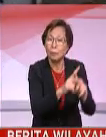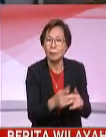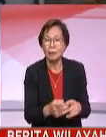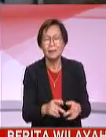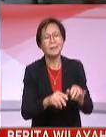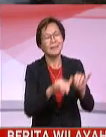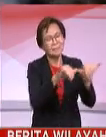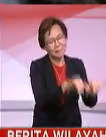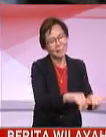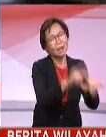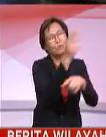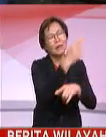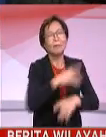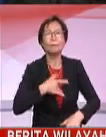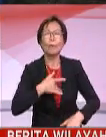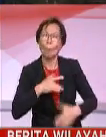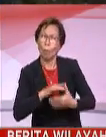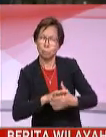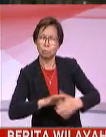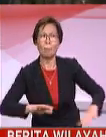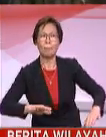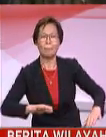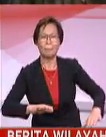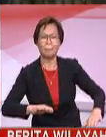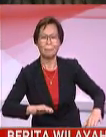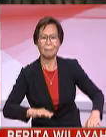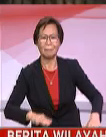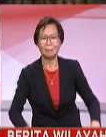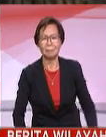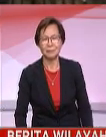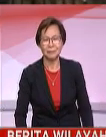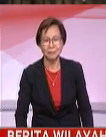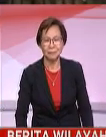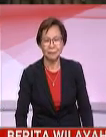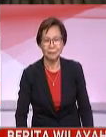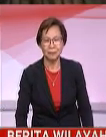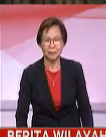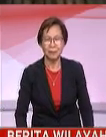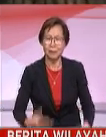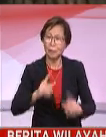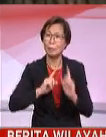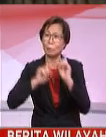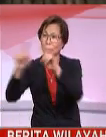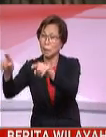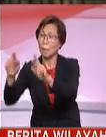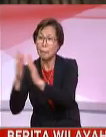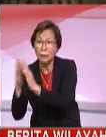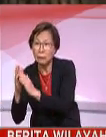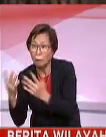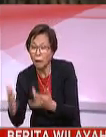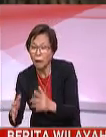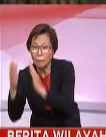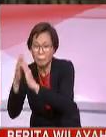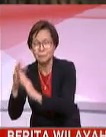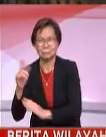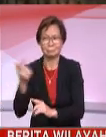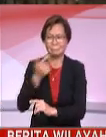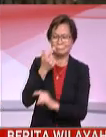rasa selamat lah? Ya, selamat lah. Macam tu. Keluar ke bandar ke? Tak ada lagi. Tak ada lagi?